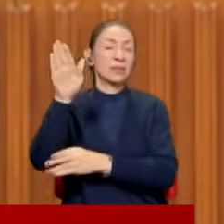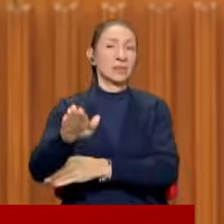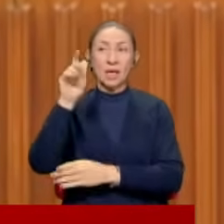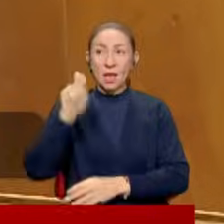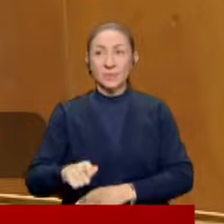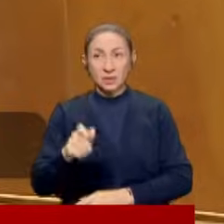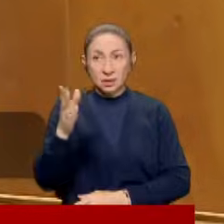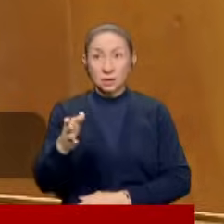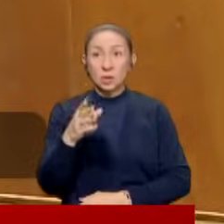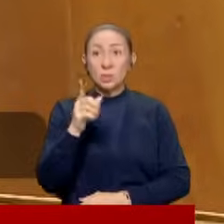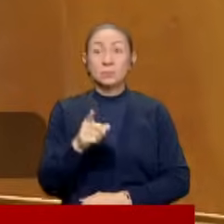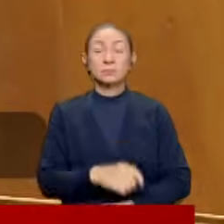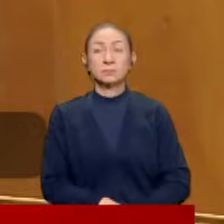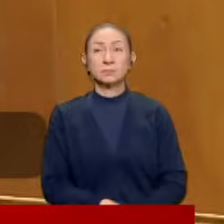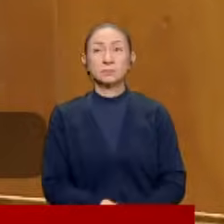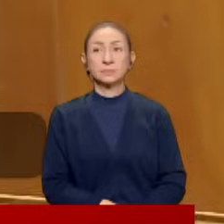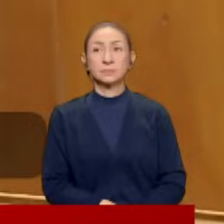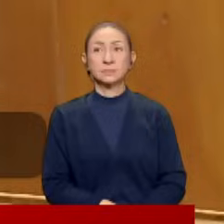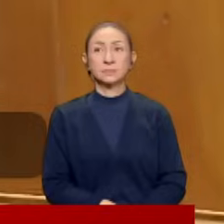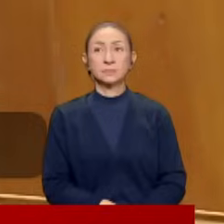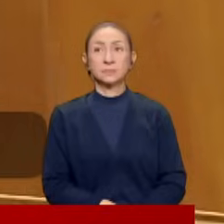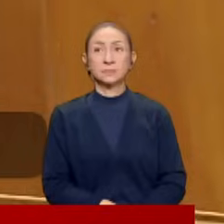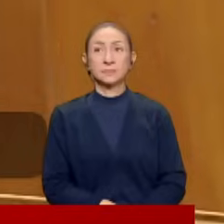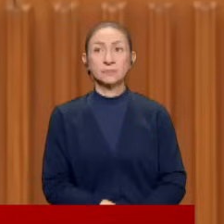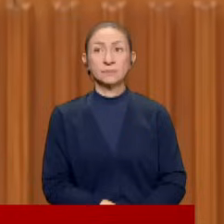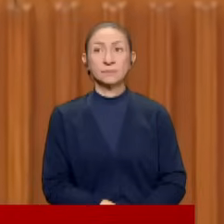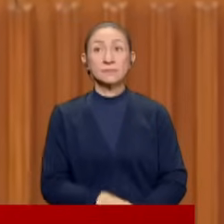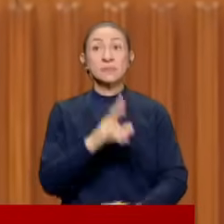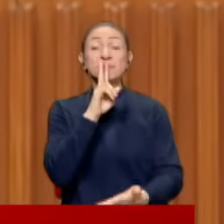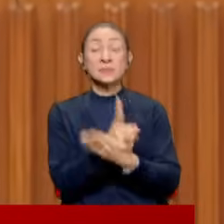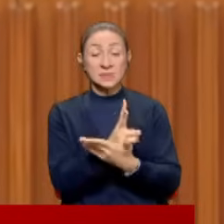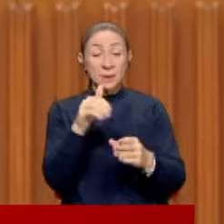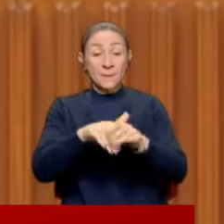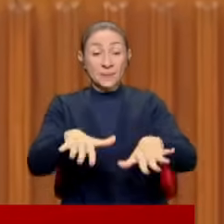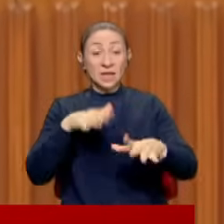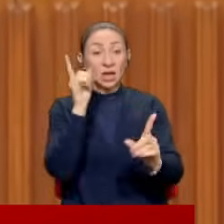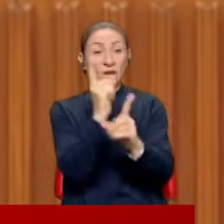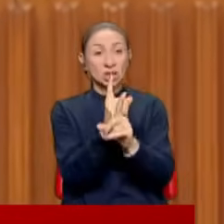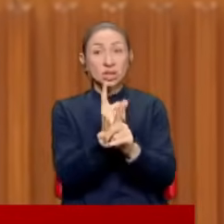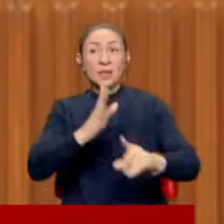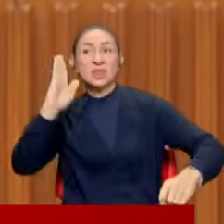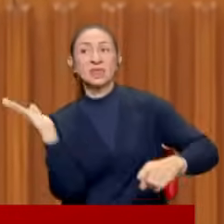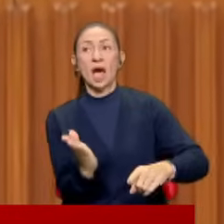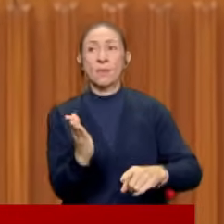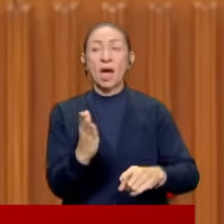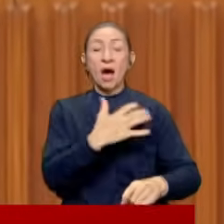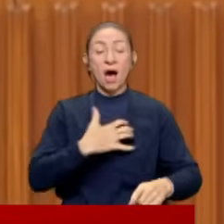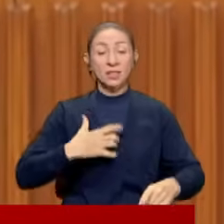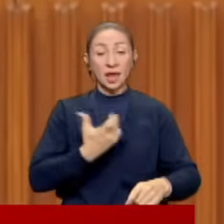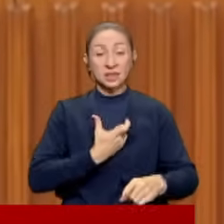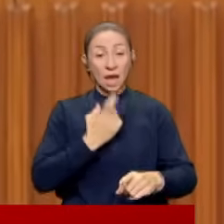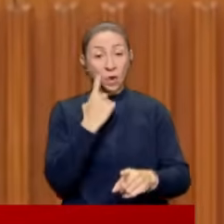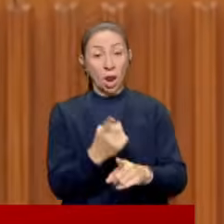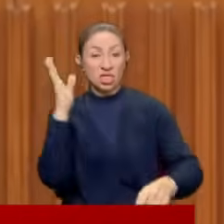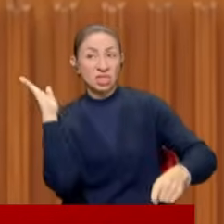an içtik Bu karar dümdüz bir darbe girişimi karar meclise karşı darbe girişimidir anayasaya karşı darbe